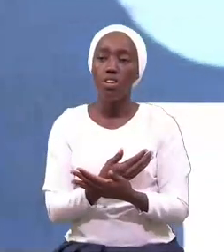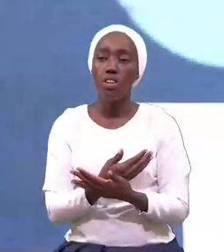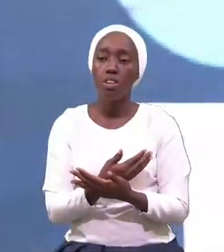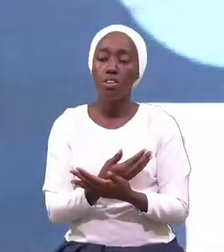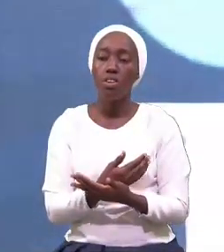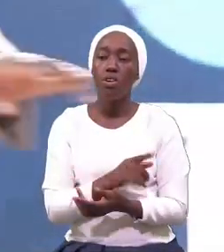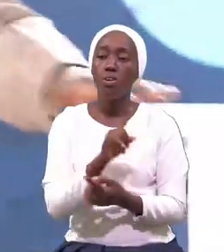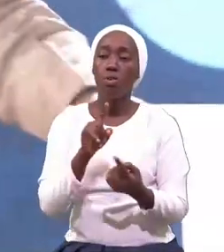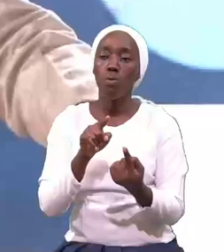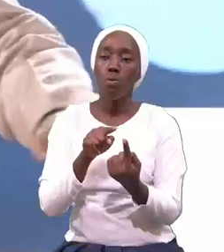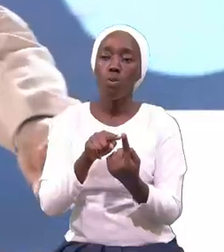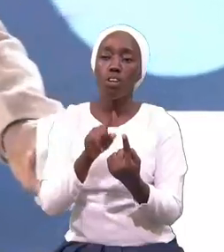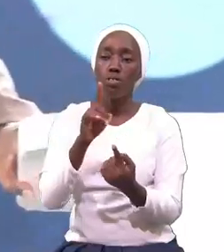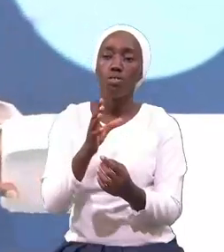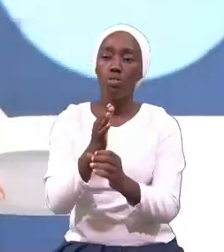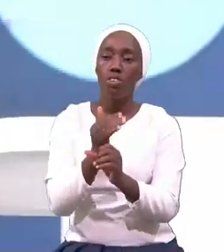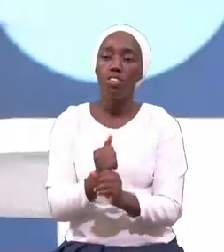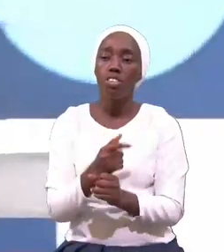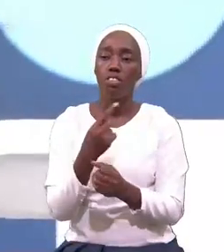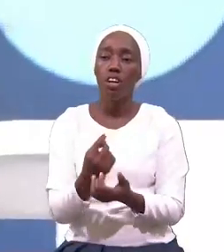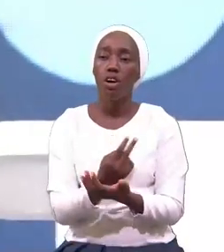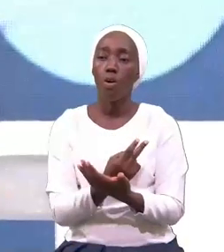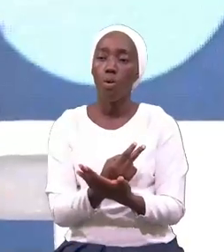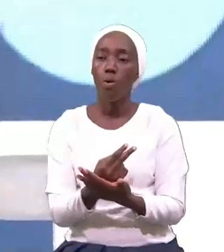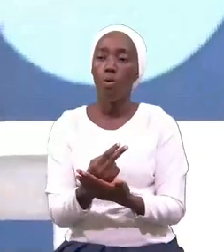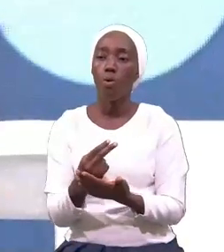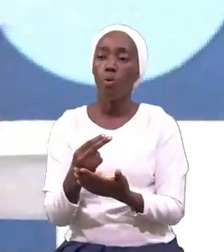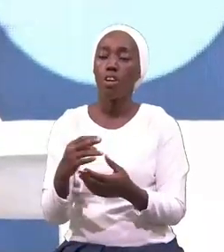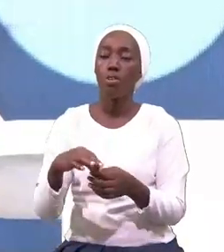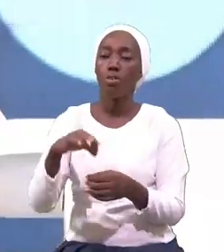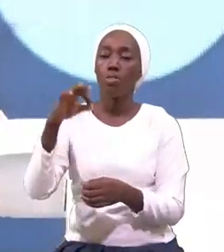Tout cela est renouvelé quand tu reçois le Saint-Esprit.